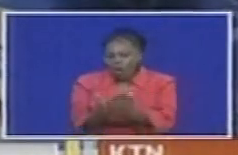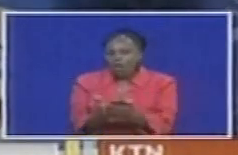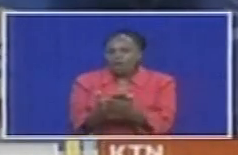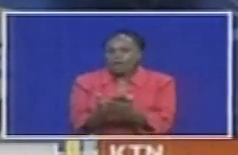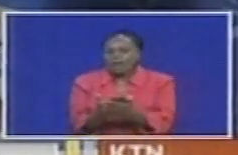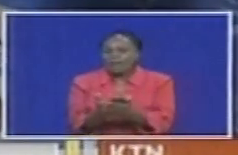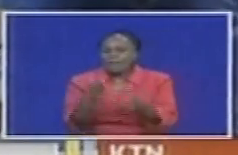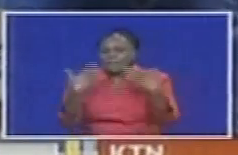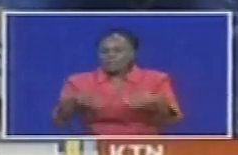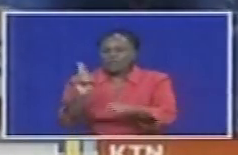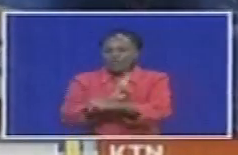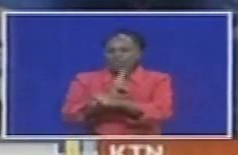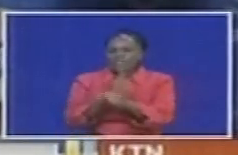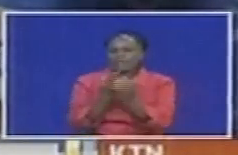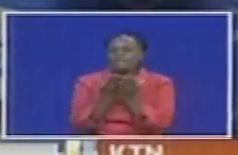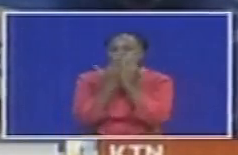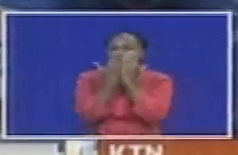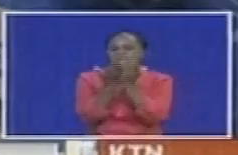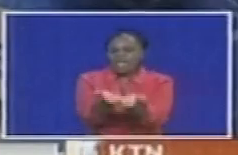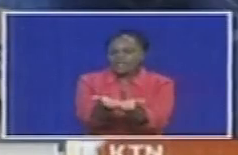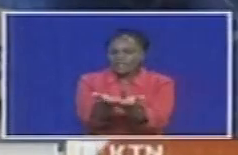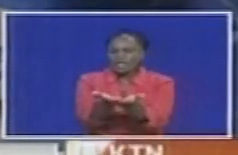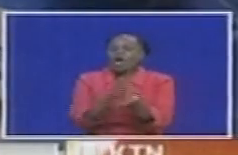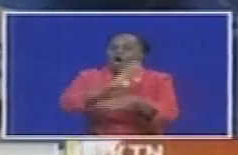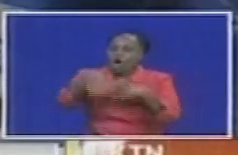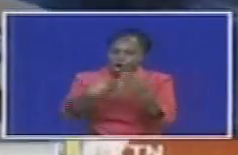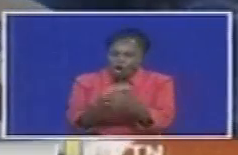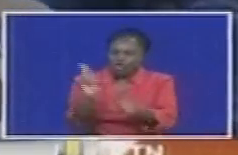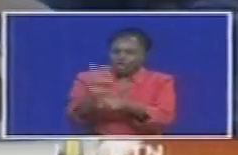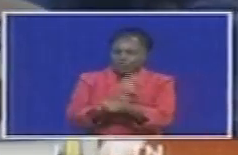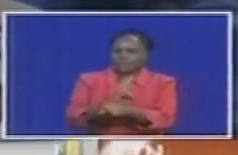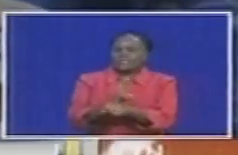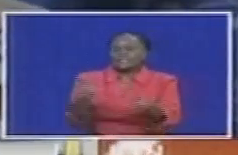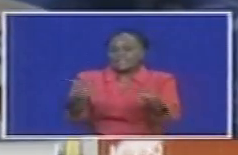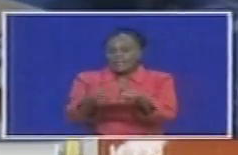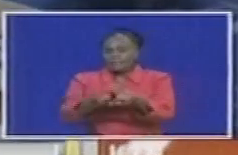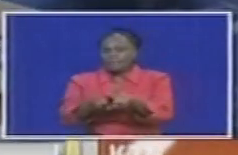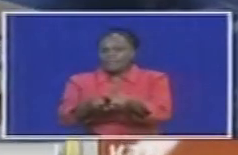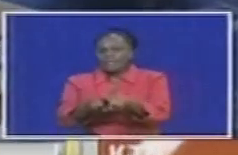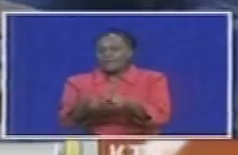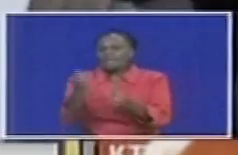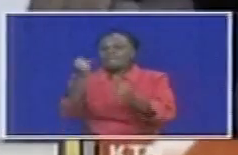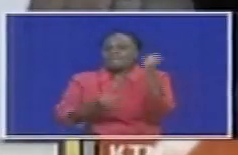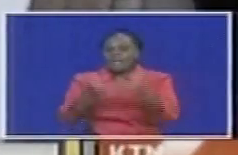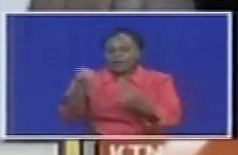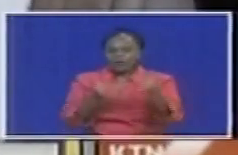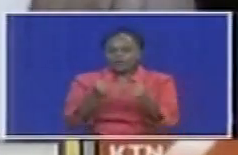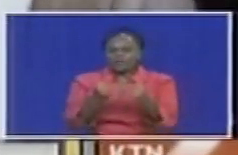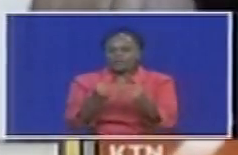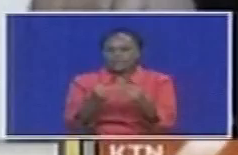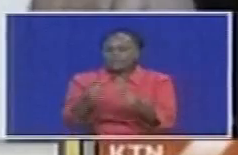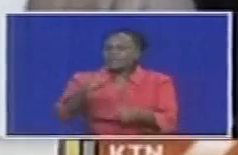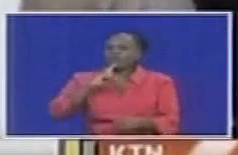all those who are using the ferry, all the people who are using the ferry and also the motor vehicles. Marwa